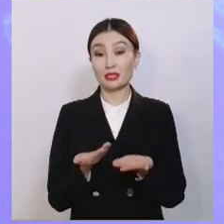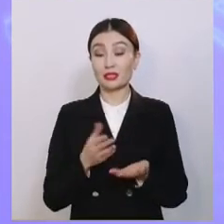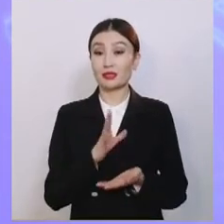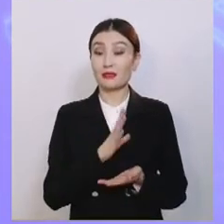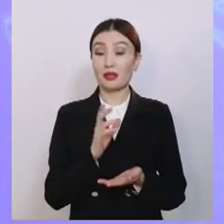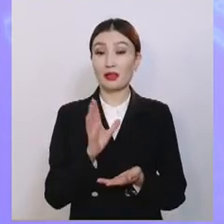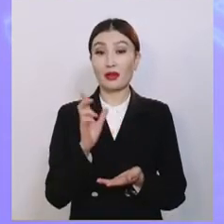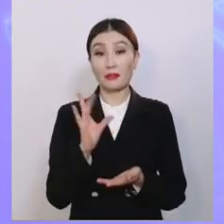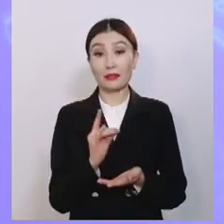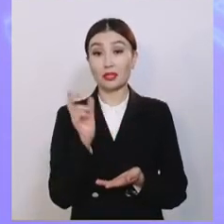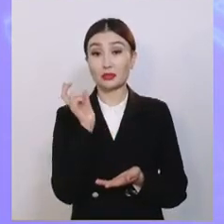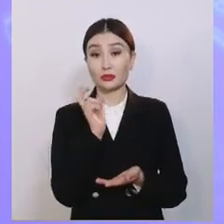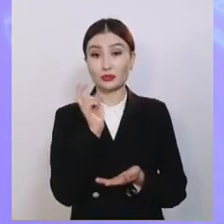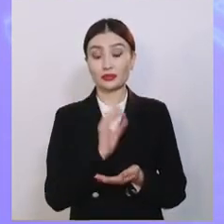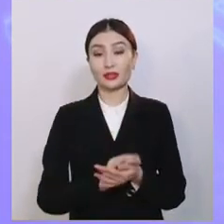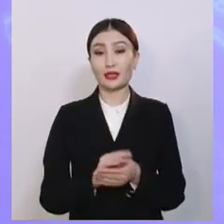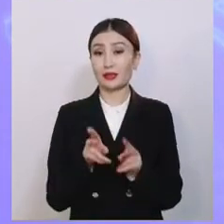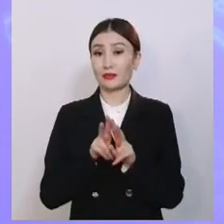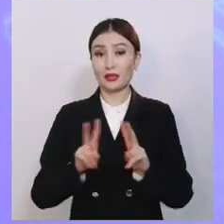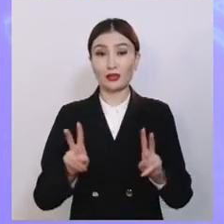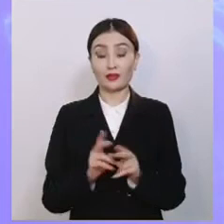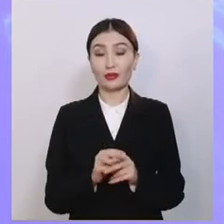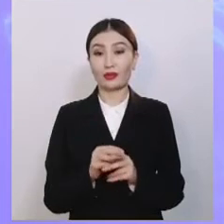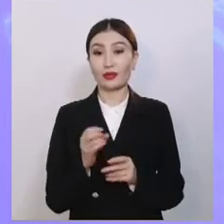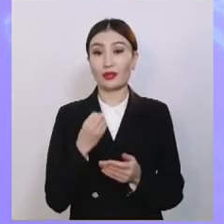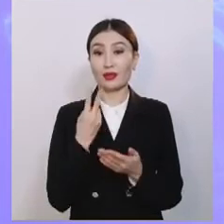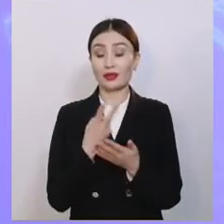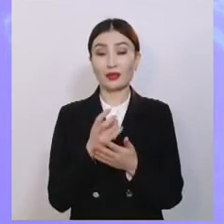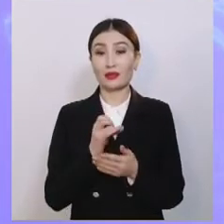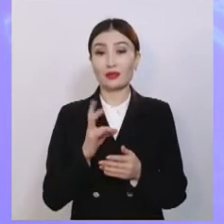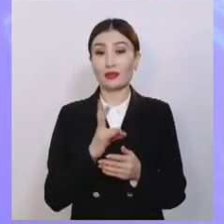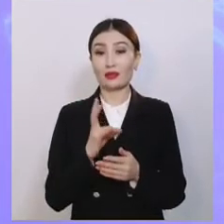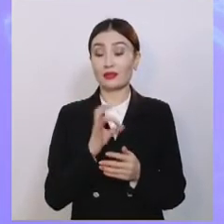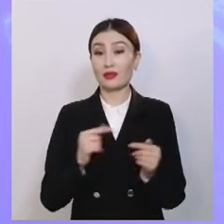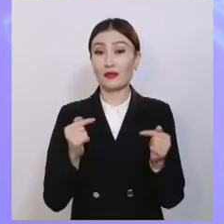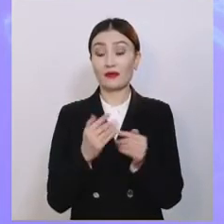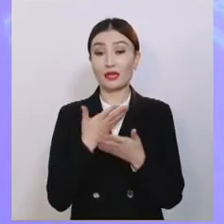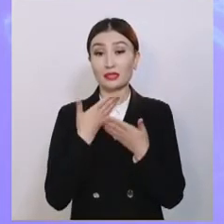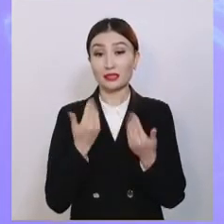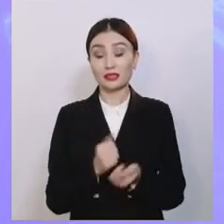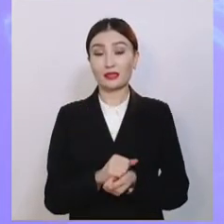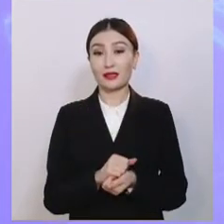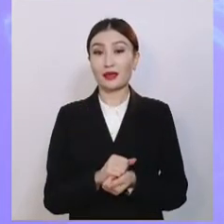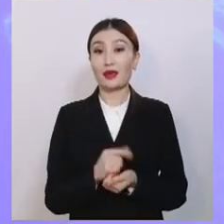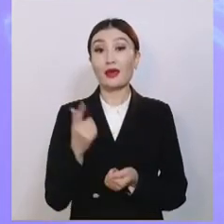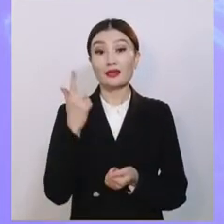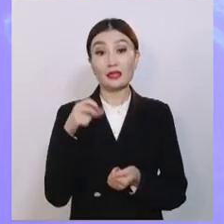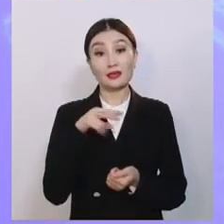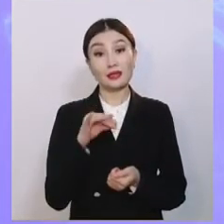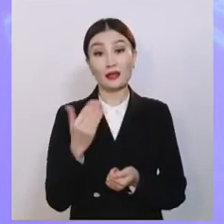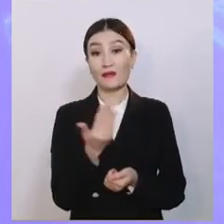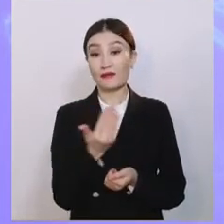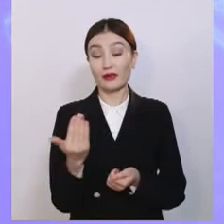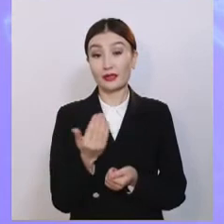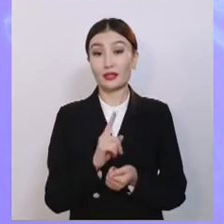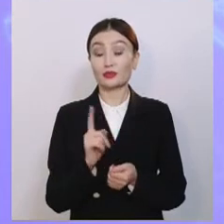была бы скучна и монотонна, бедна и невыразительна. Ребята, а знаете ли вы,